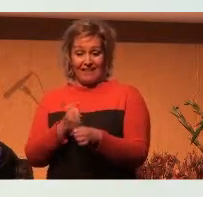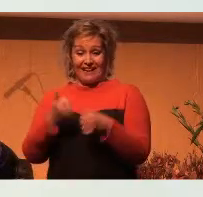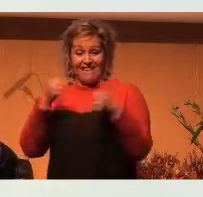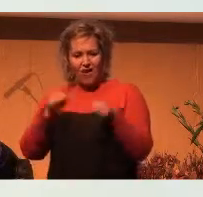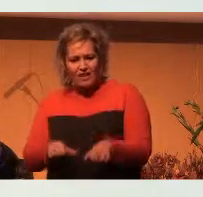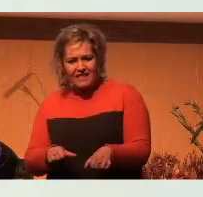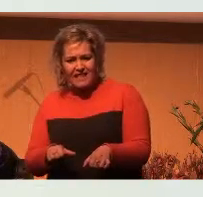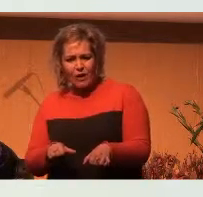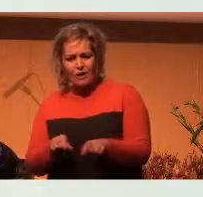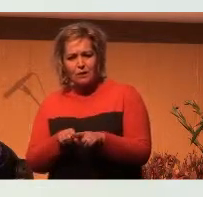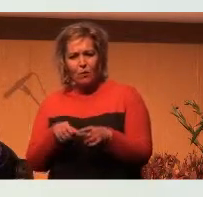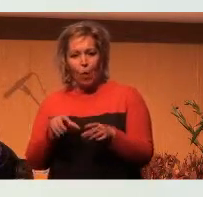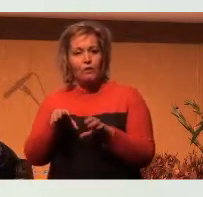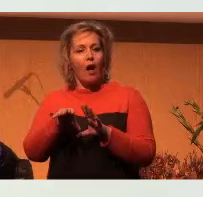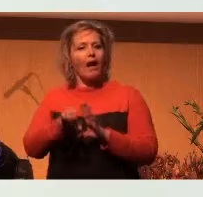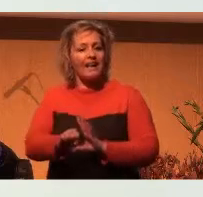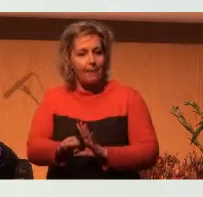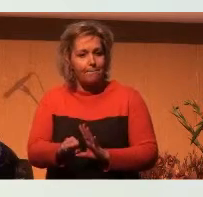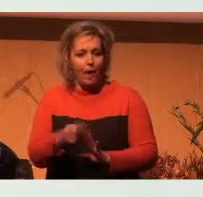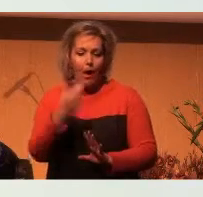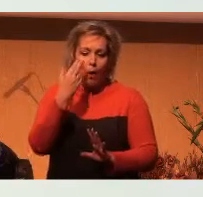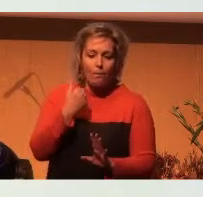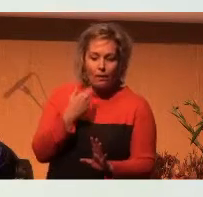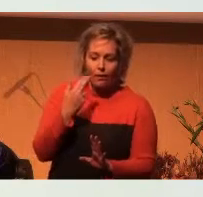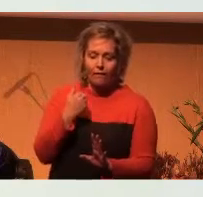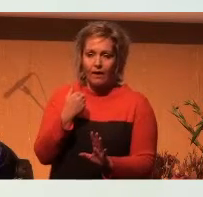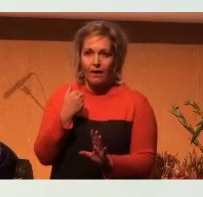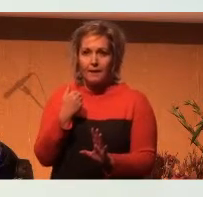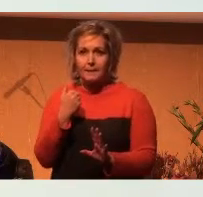liksom å ta grepet og forsøke å